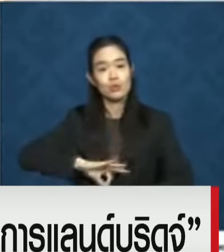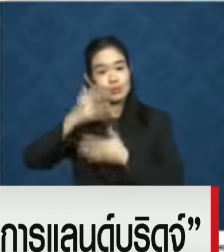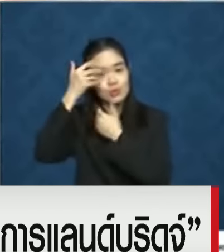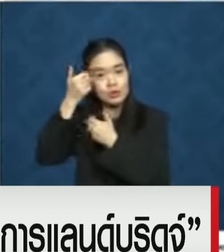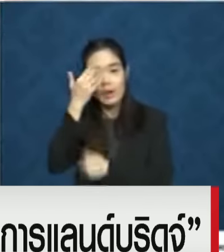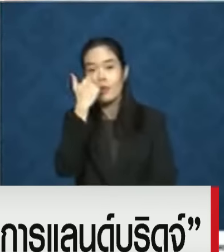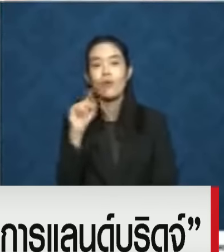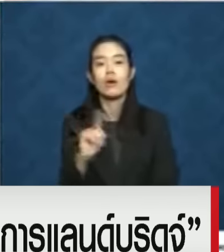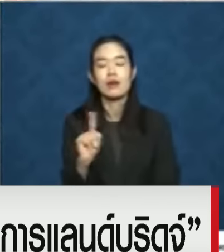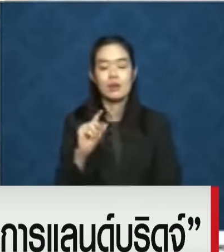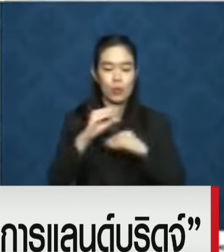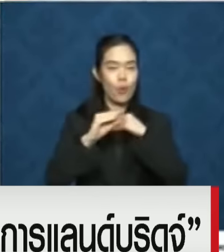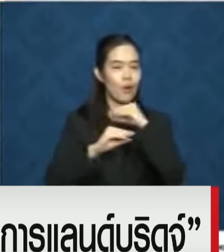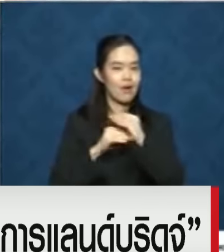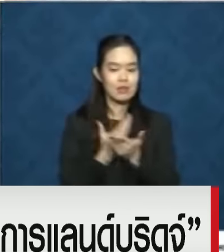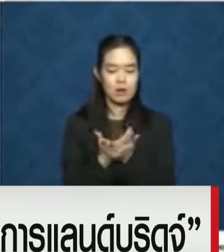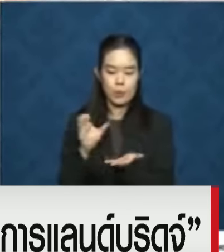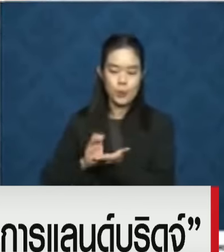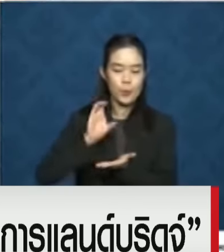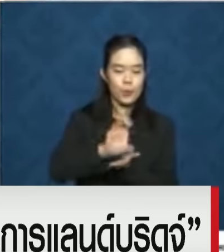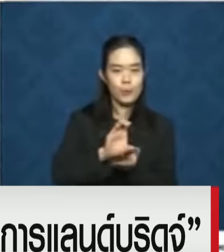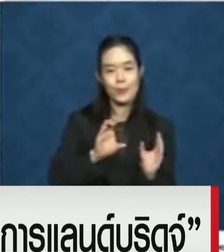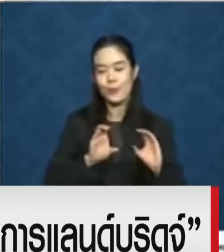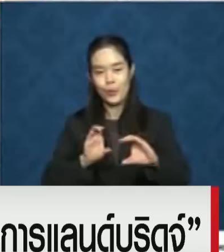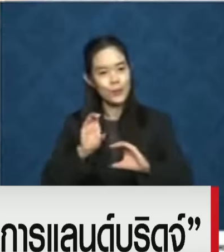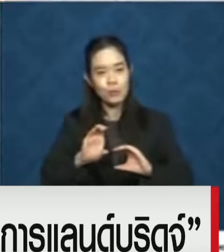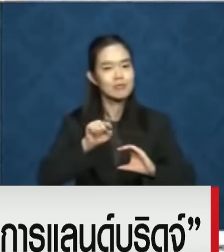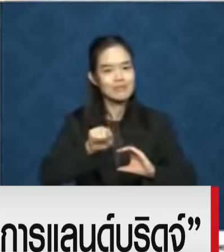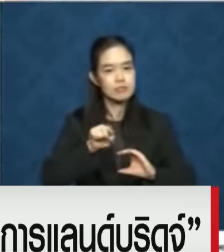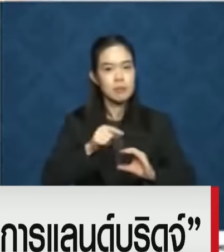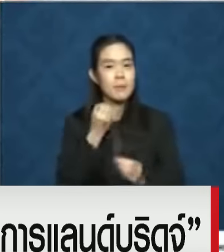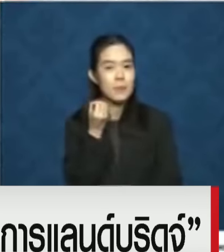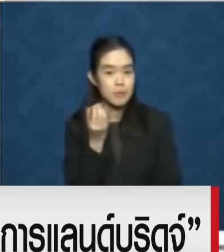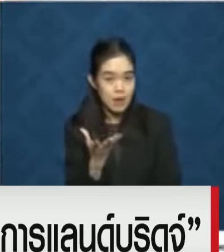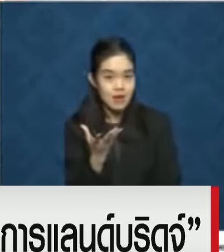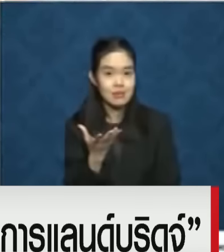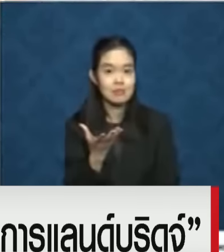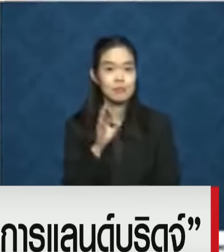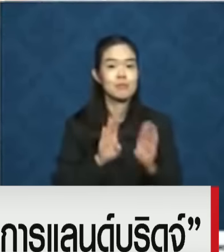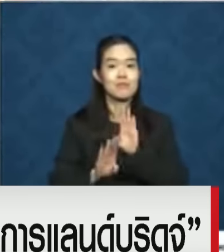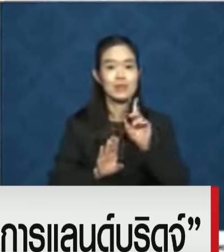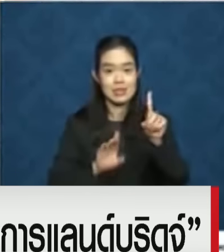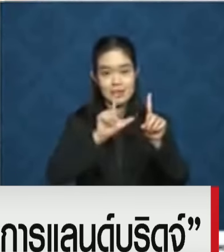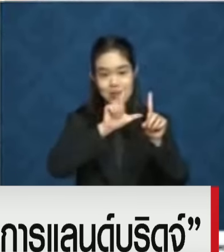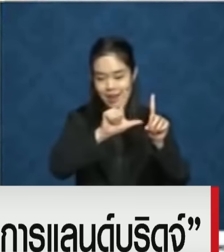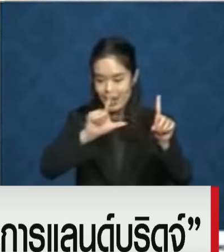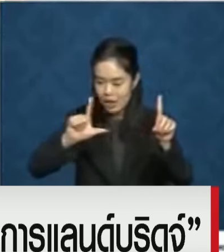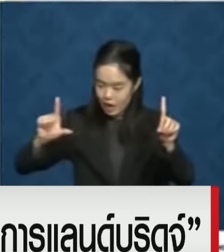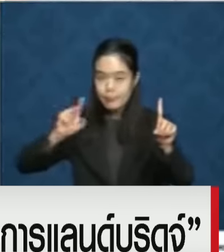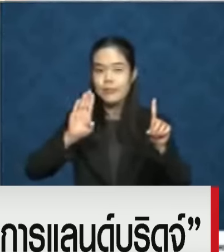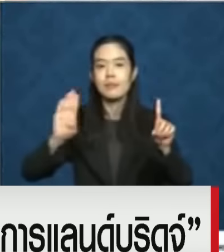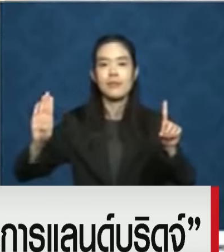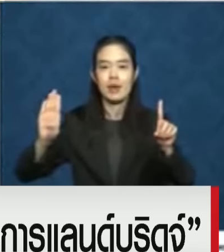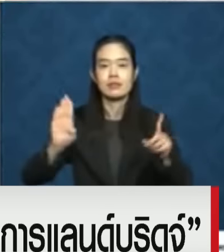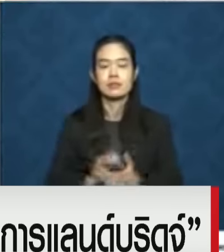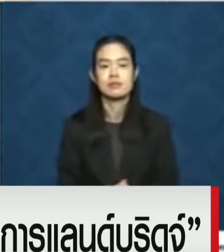ความคุ้มค่าของโครงการ Land Bridgeเช่นใช้เส้นทางขนส่งผ่าน Land Bridgeเนี่ยทำให้ประหยัดเวลาในการขน